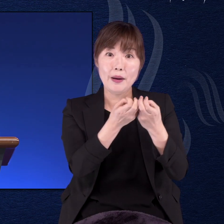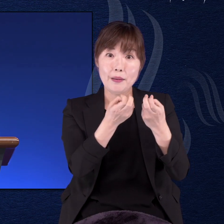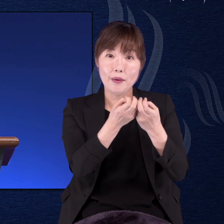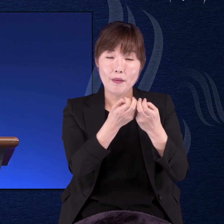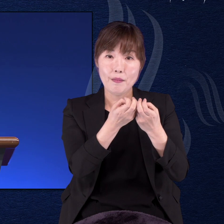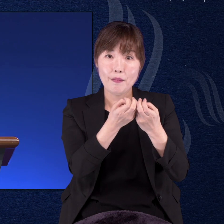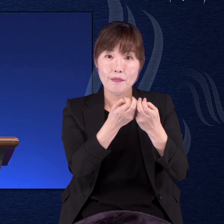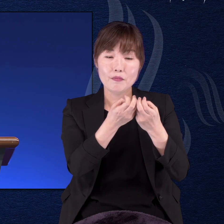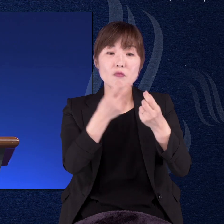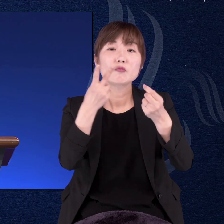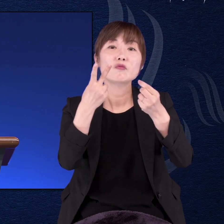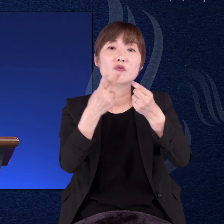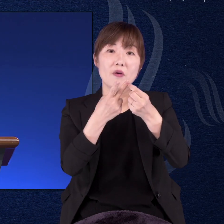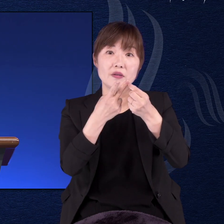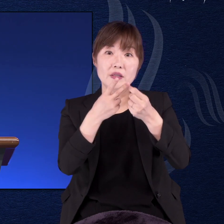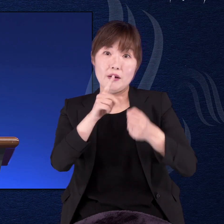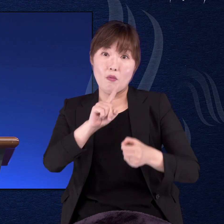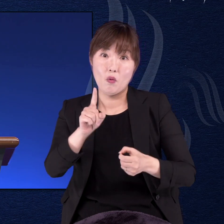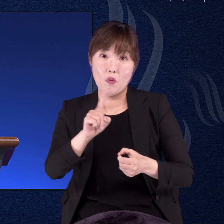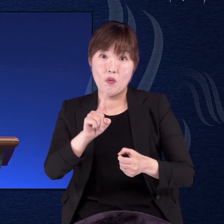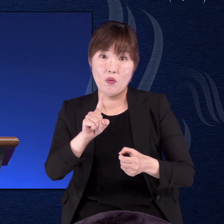우리 집에 있는 그 아이,